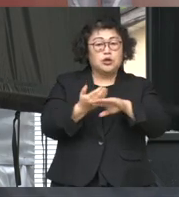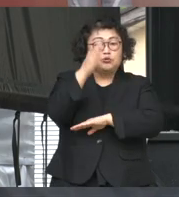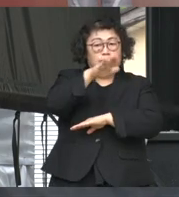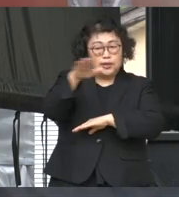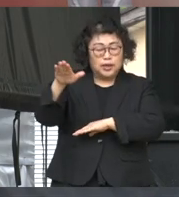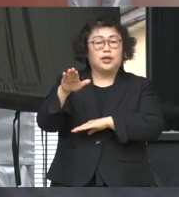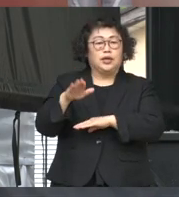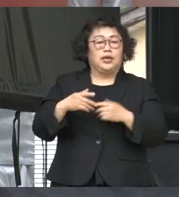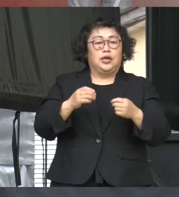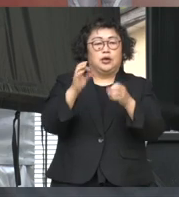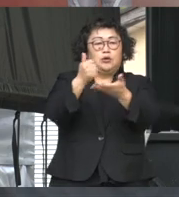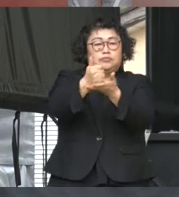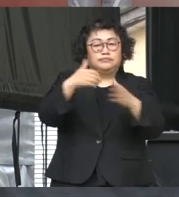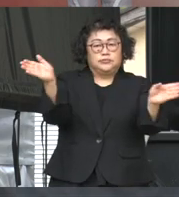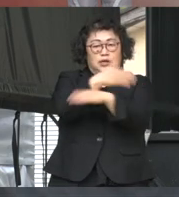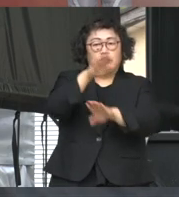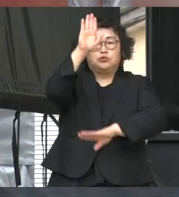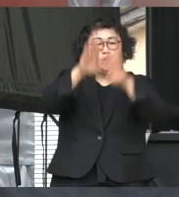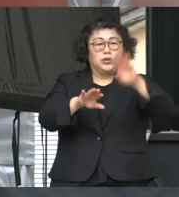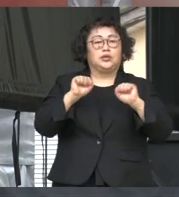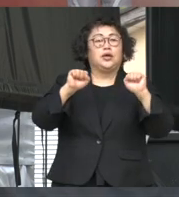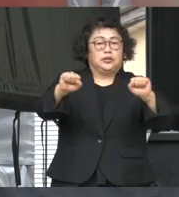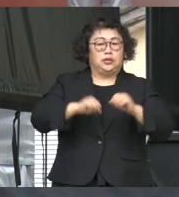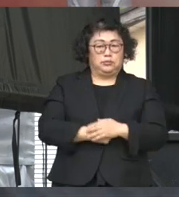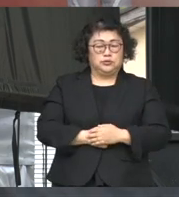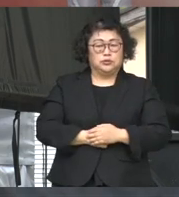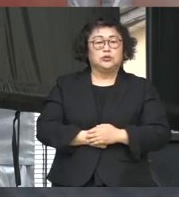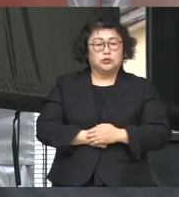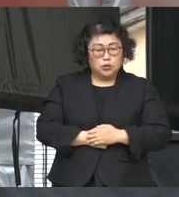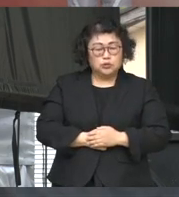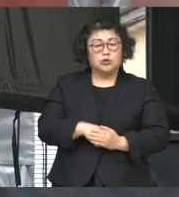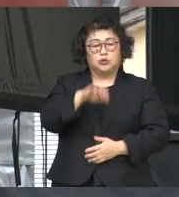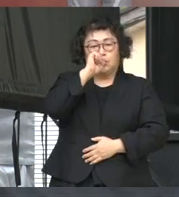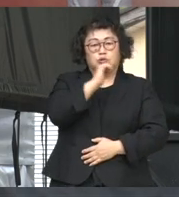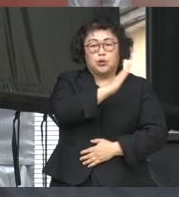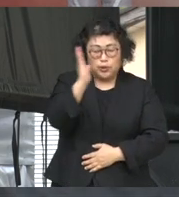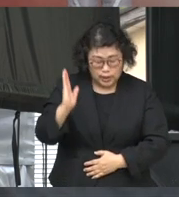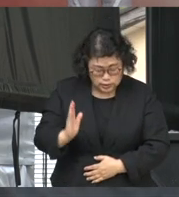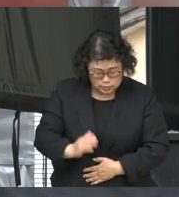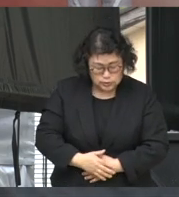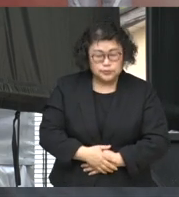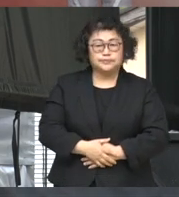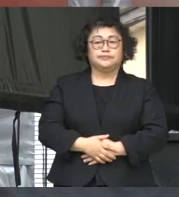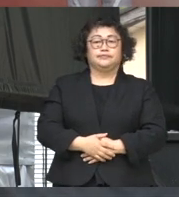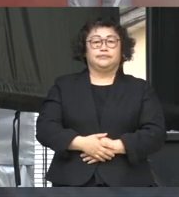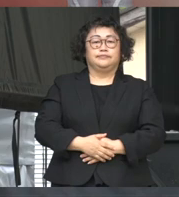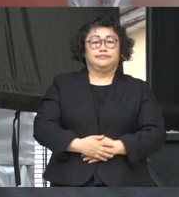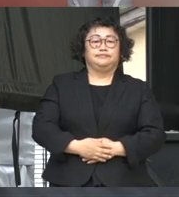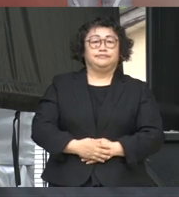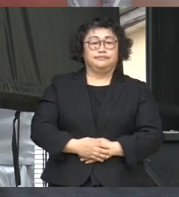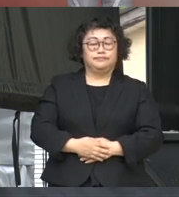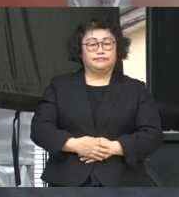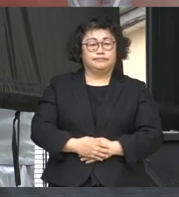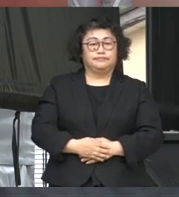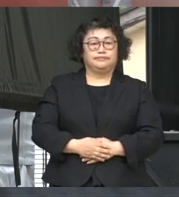で無観客で実施させていただきます。どうぞよろしくお願いいたします。